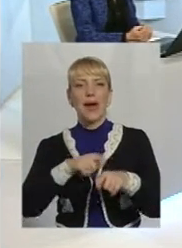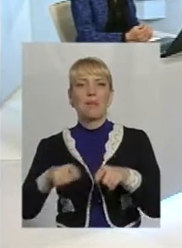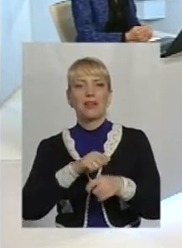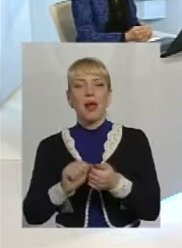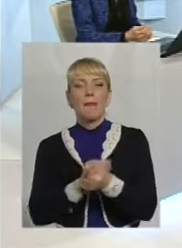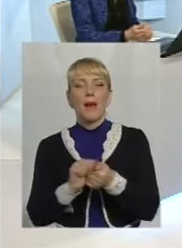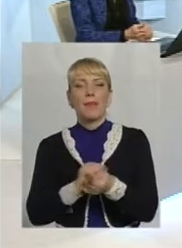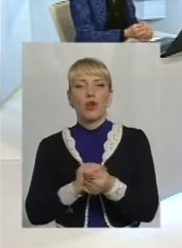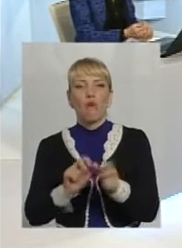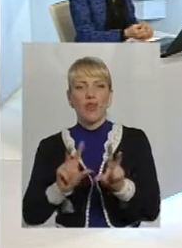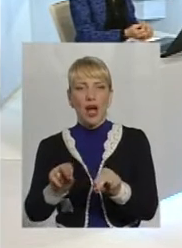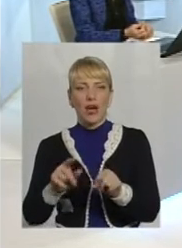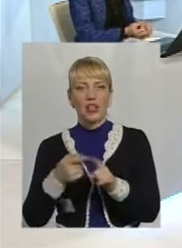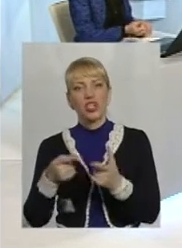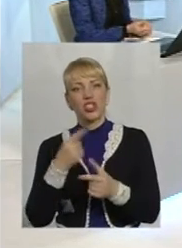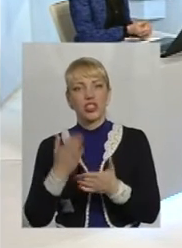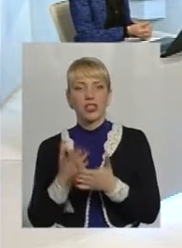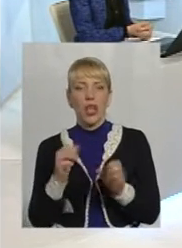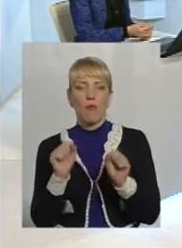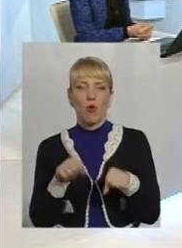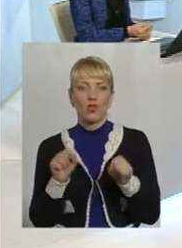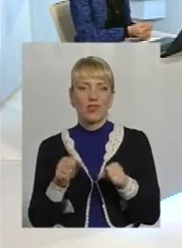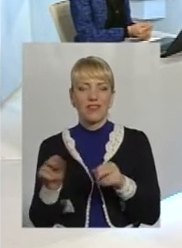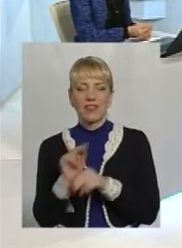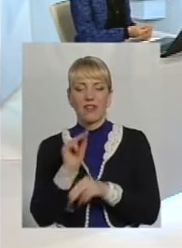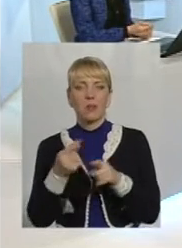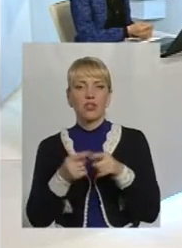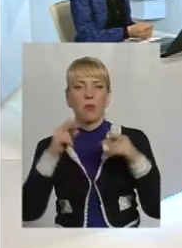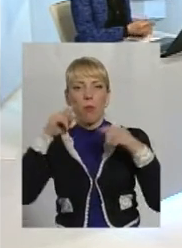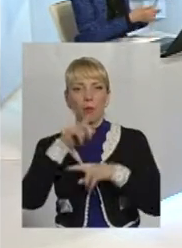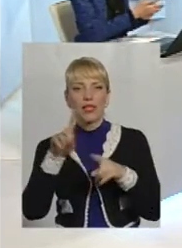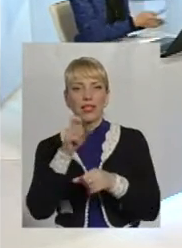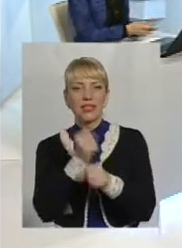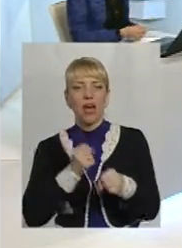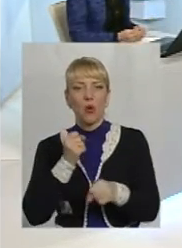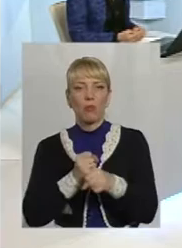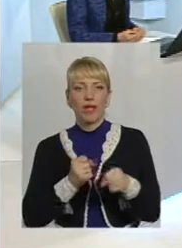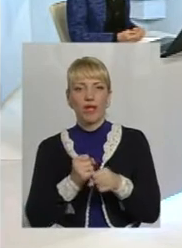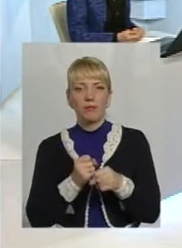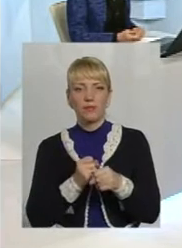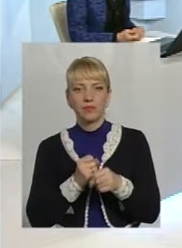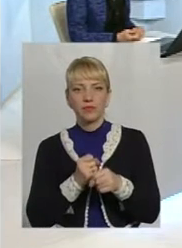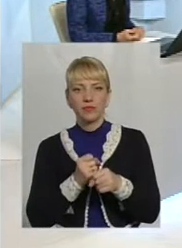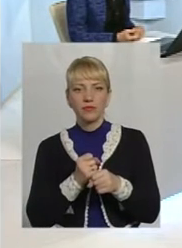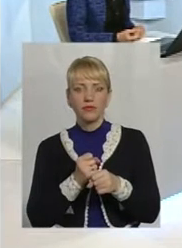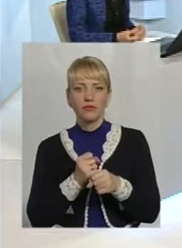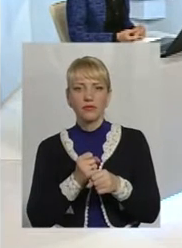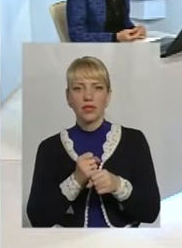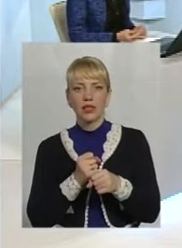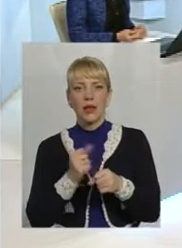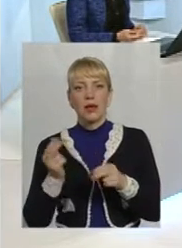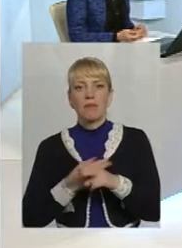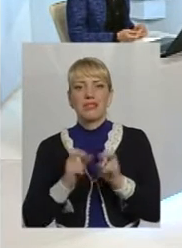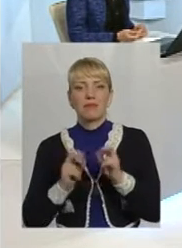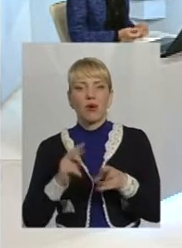гарантіями. А чи є можливість нині виправити оті помилки, які наробили в контексті